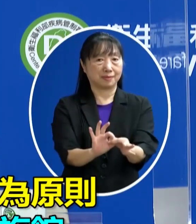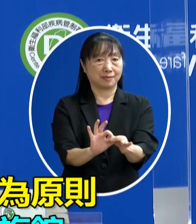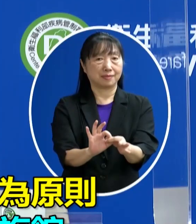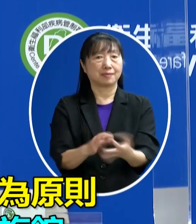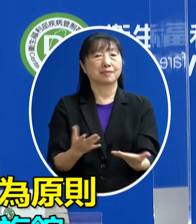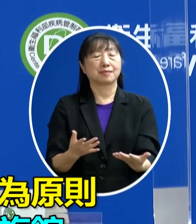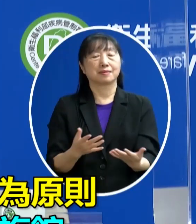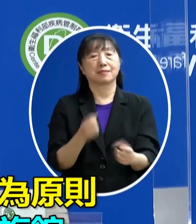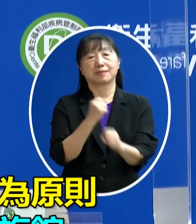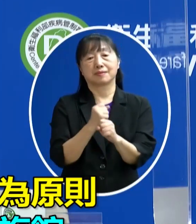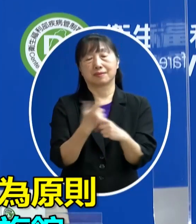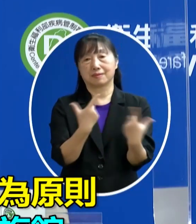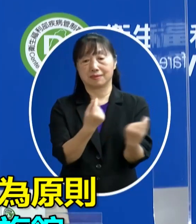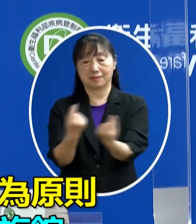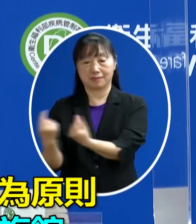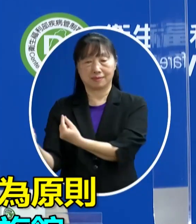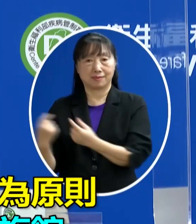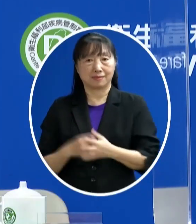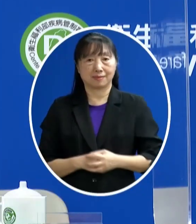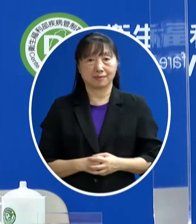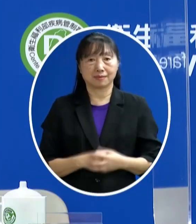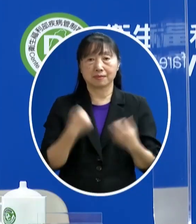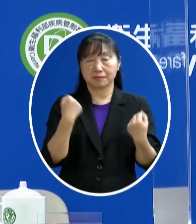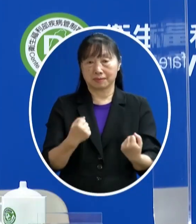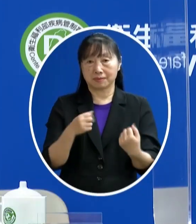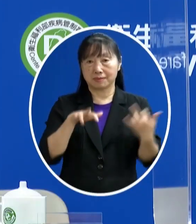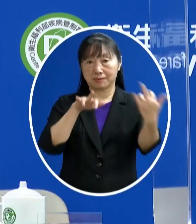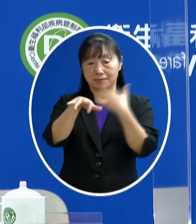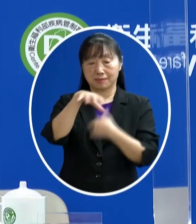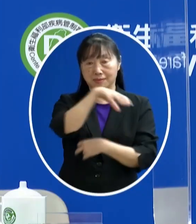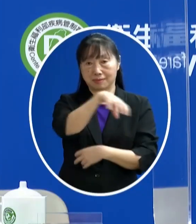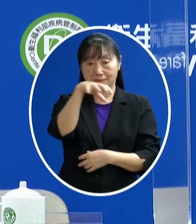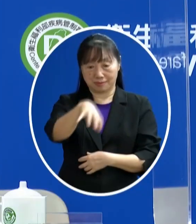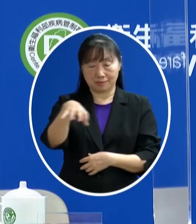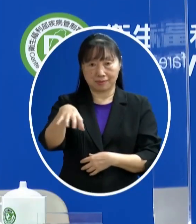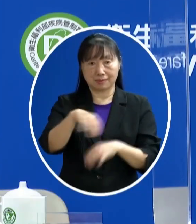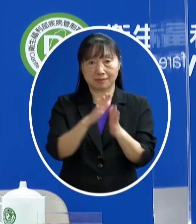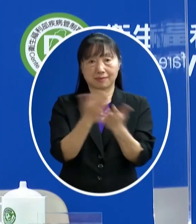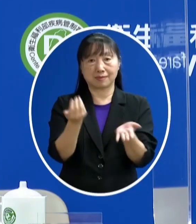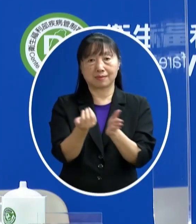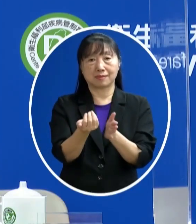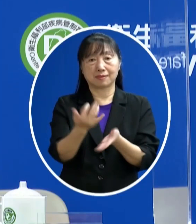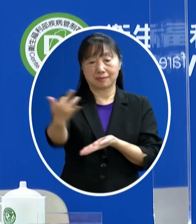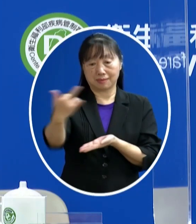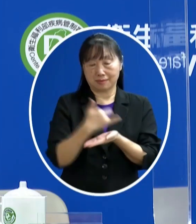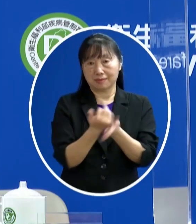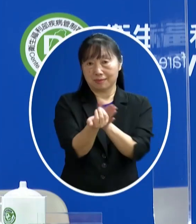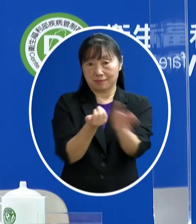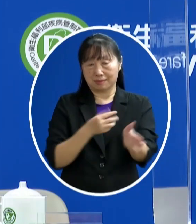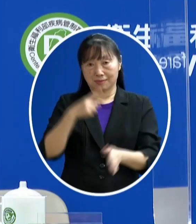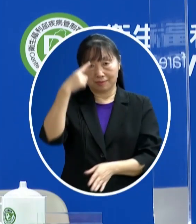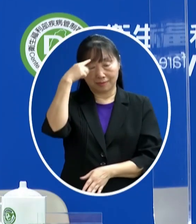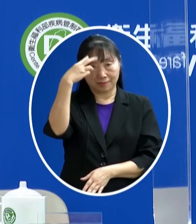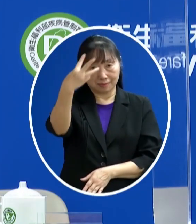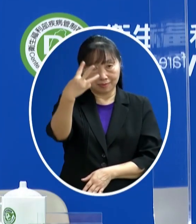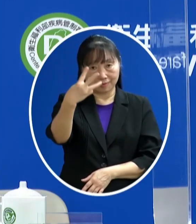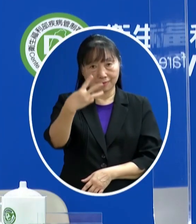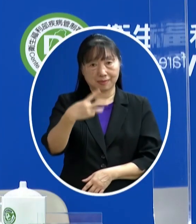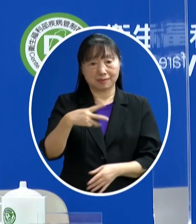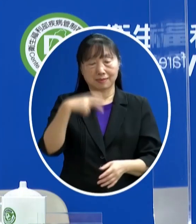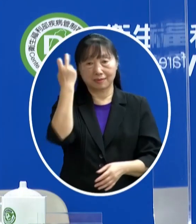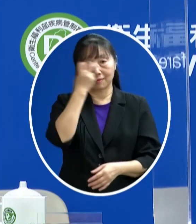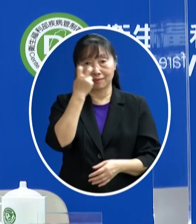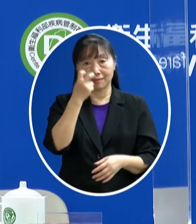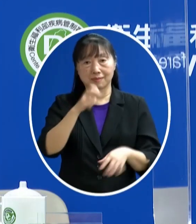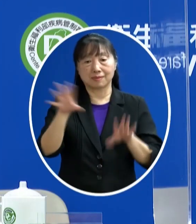来那样做。换句话说，在边境的时候还是要有登机前3日的哈检验的报告。那阴